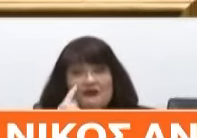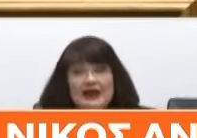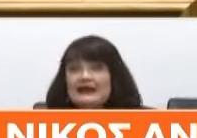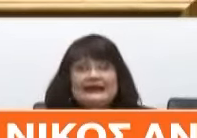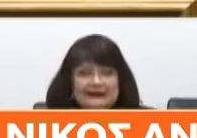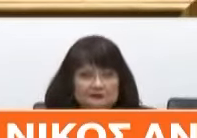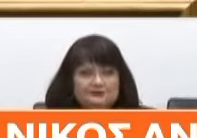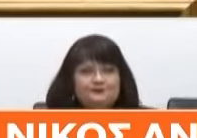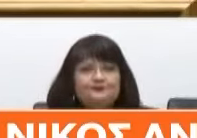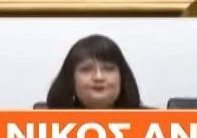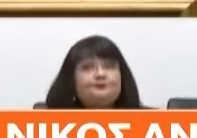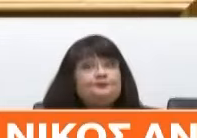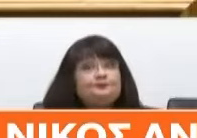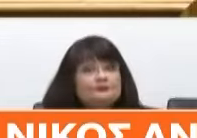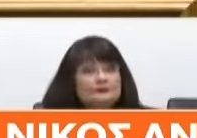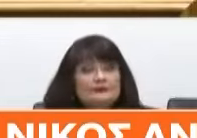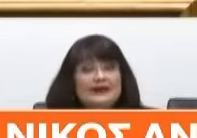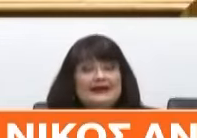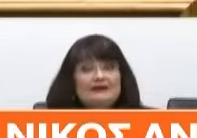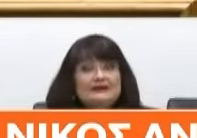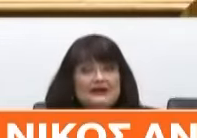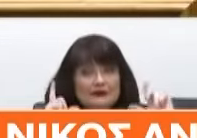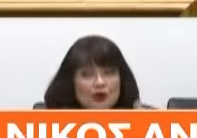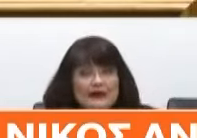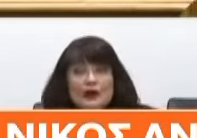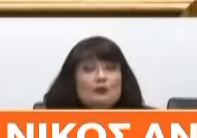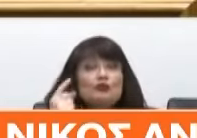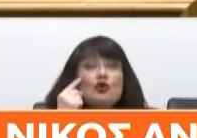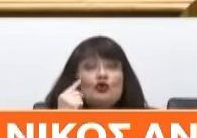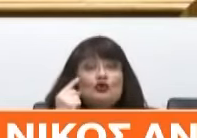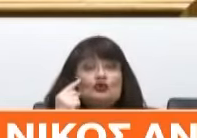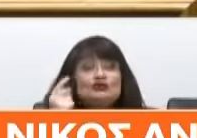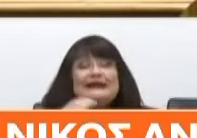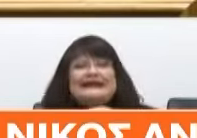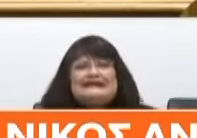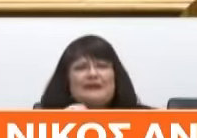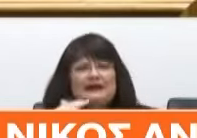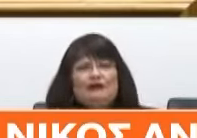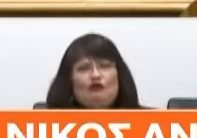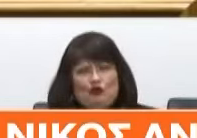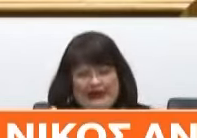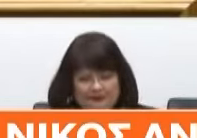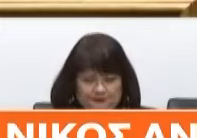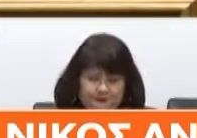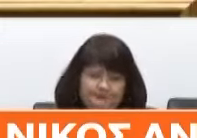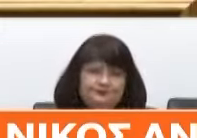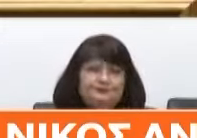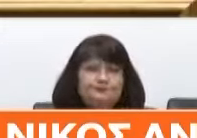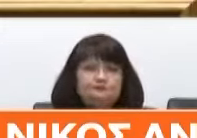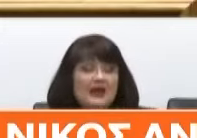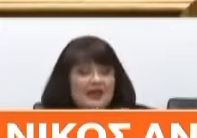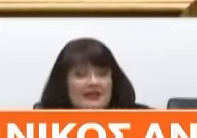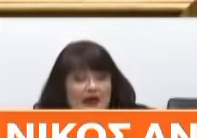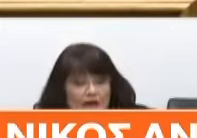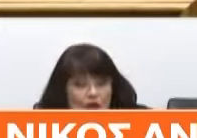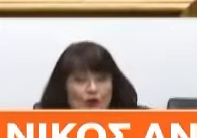πάει περίπατο η συνένεση για το νομοσχέδιο για την επιστολική ψήφο για τις ευρωεκλογές. Και το ερώτημα φυσικά παραμένει,